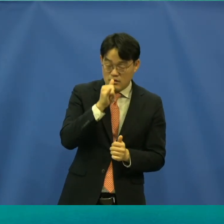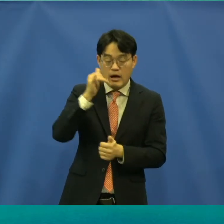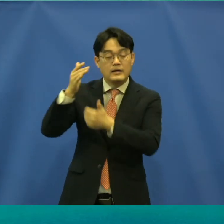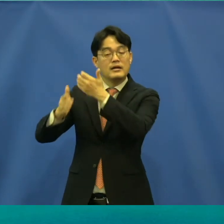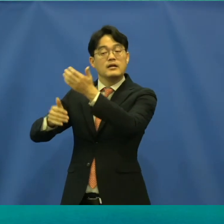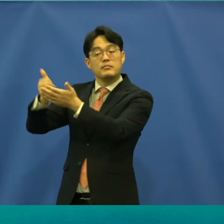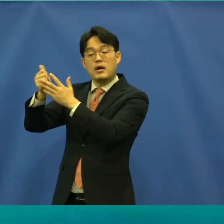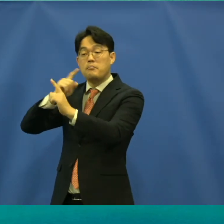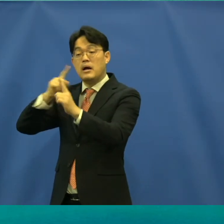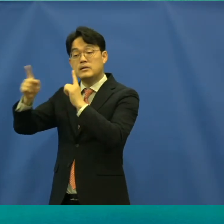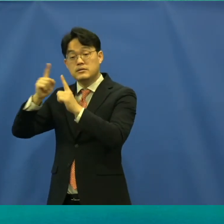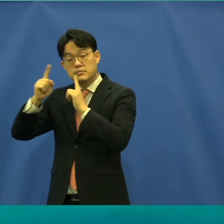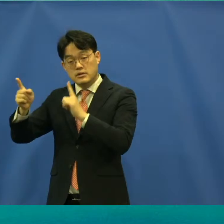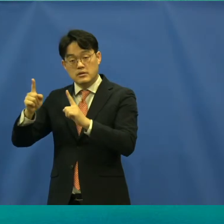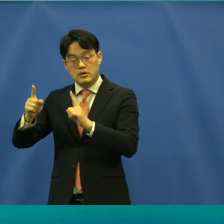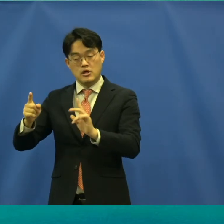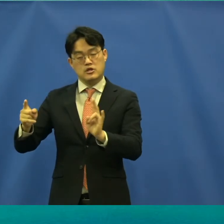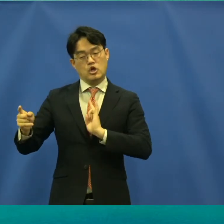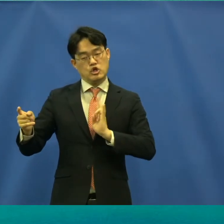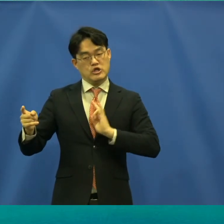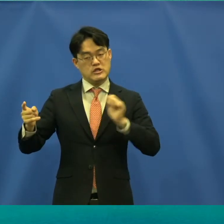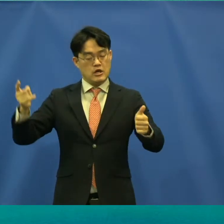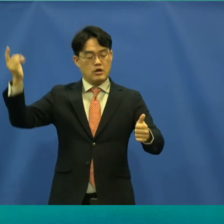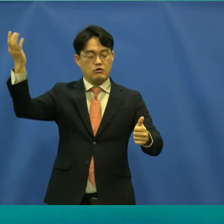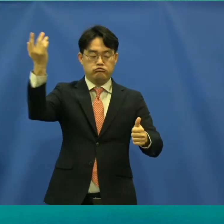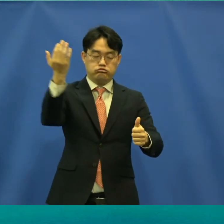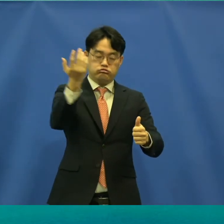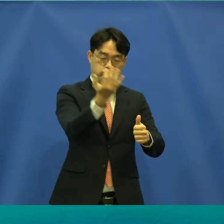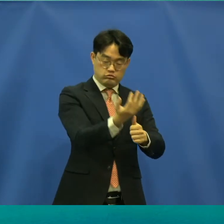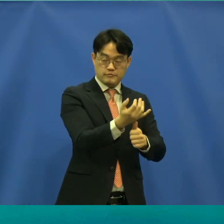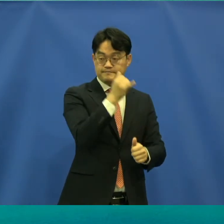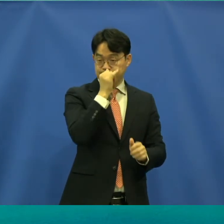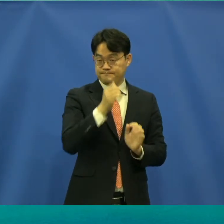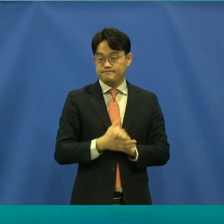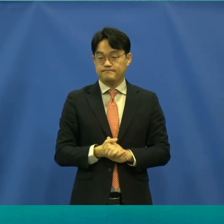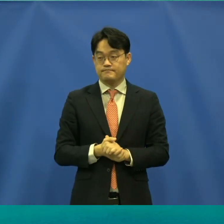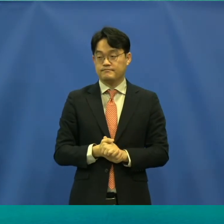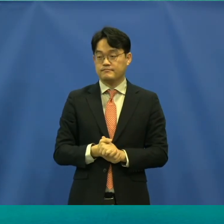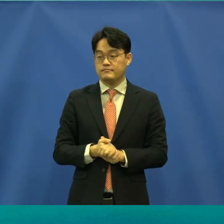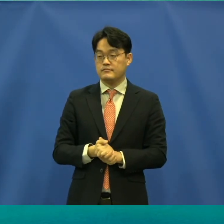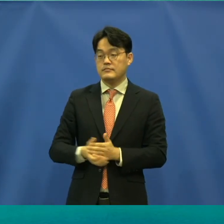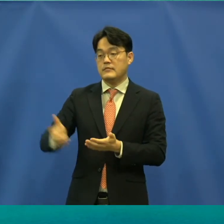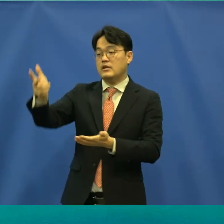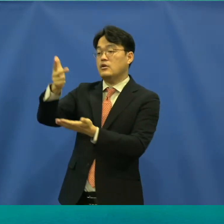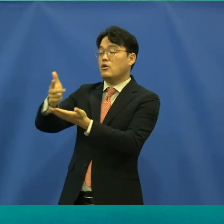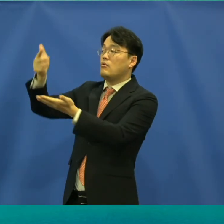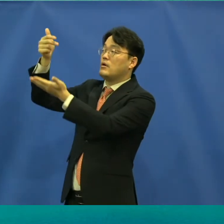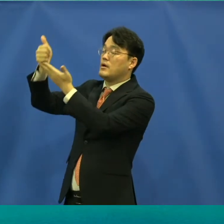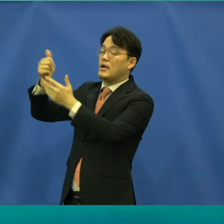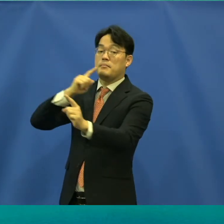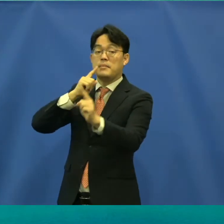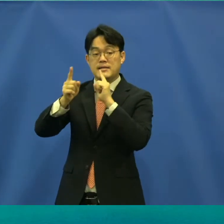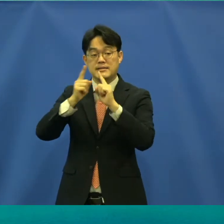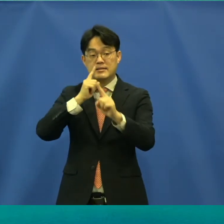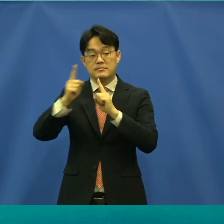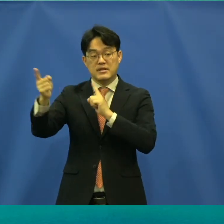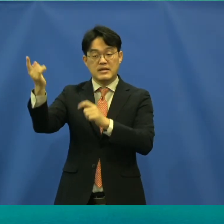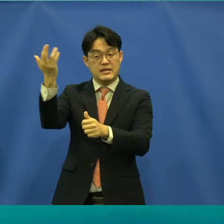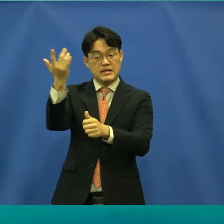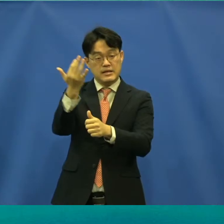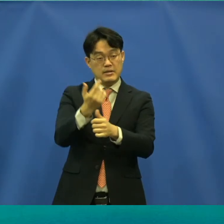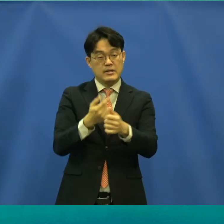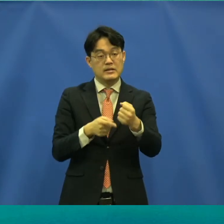임하시는 거죠. 여러분, 여호와의 말씀이 임하니라. 이 여호와의 말씀이 임한다는 이